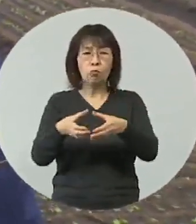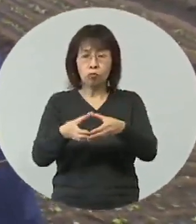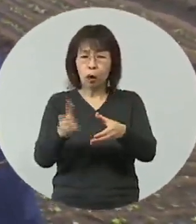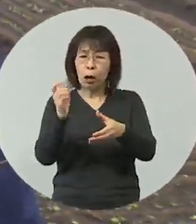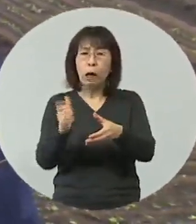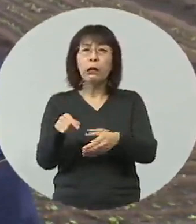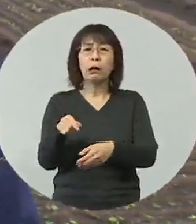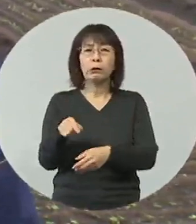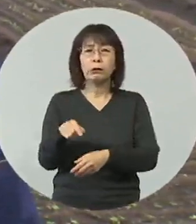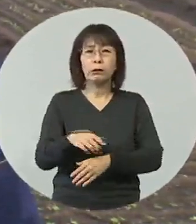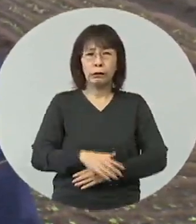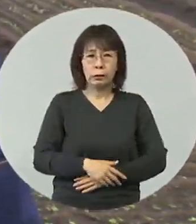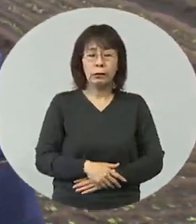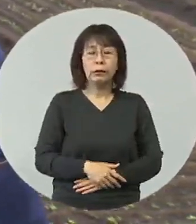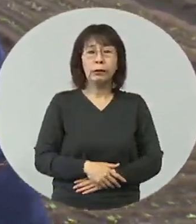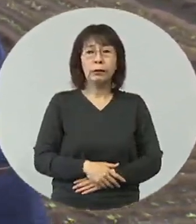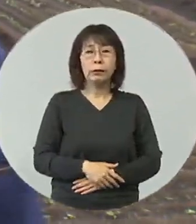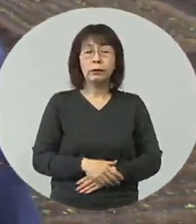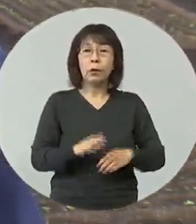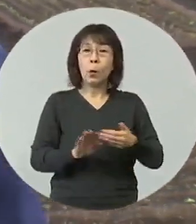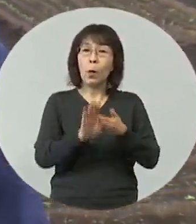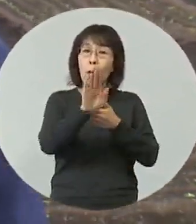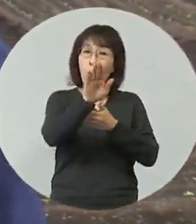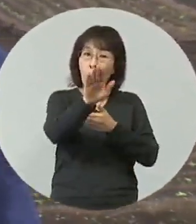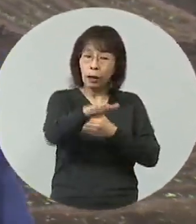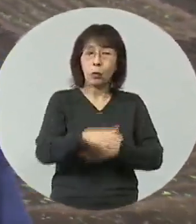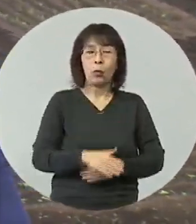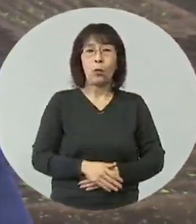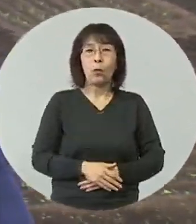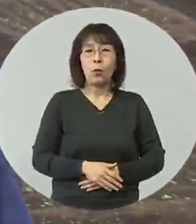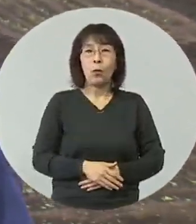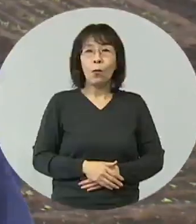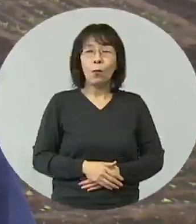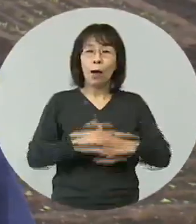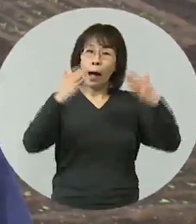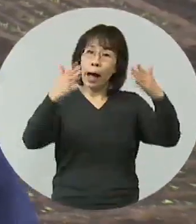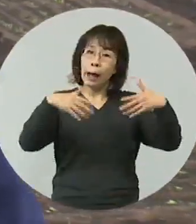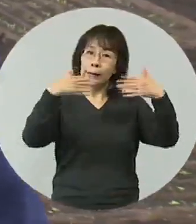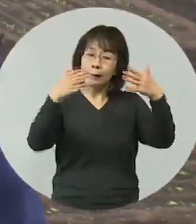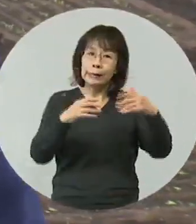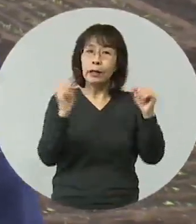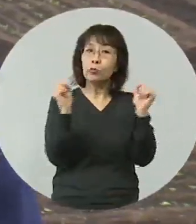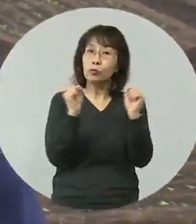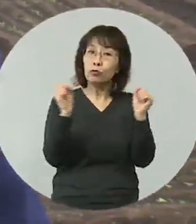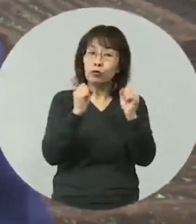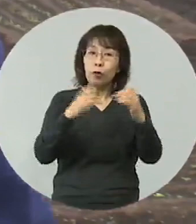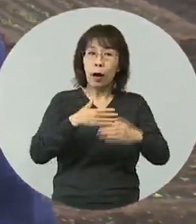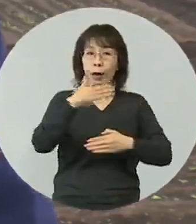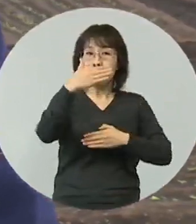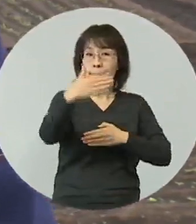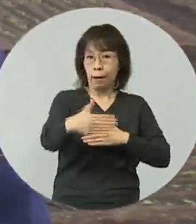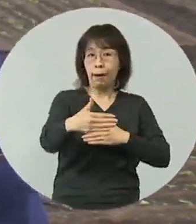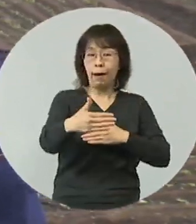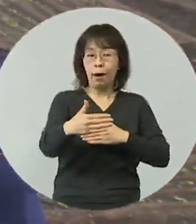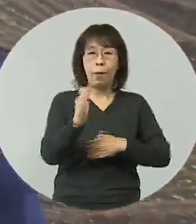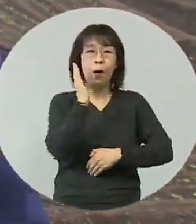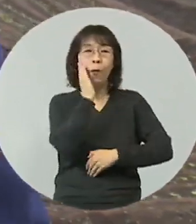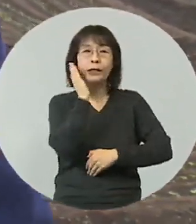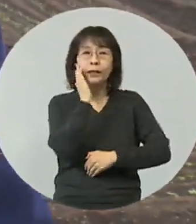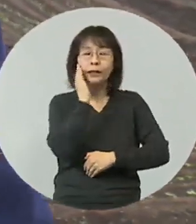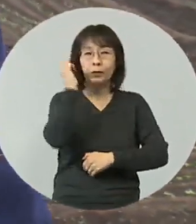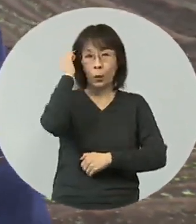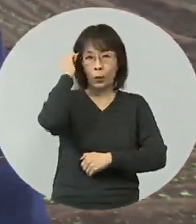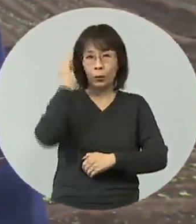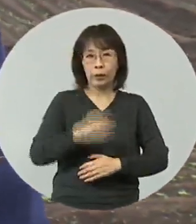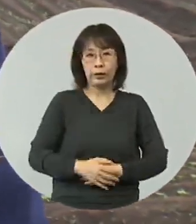ね、株がね。だからこれからもうずっと秋冬ってずっと美味しいんじゃないですか